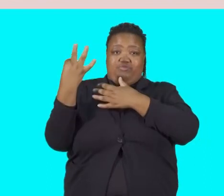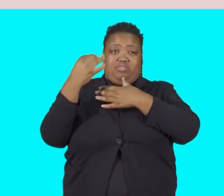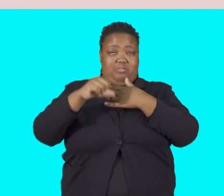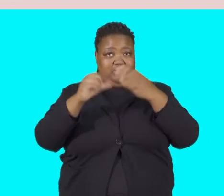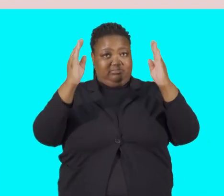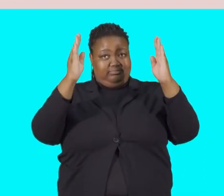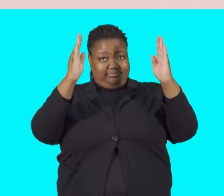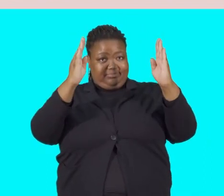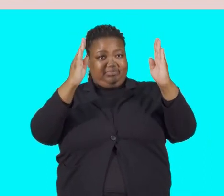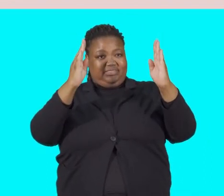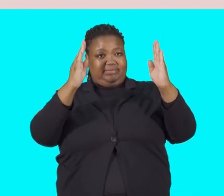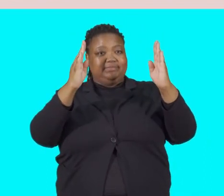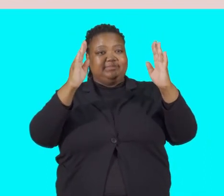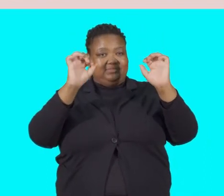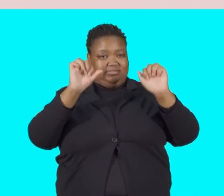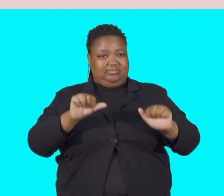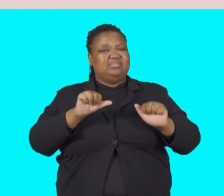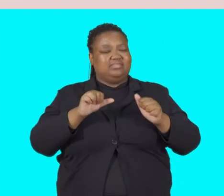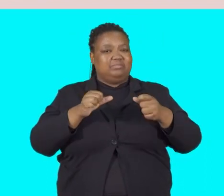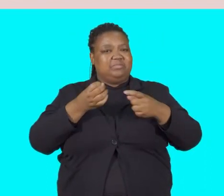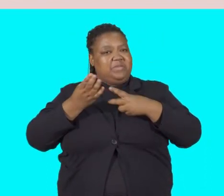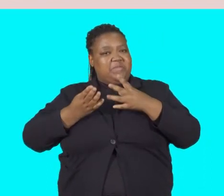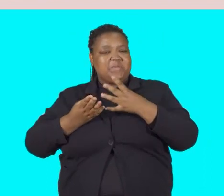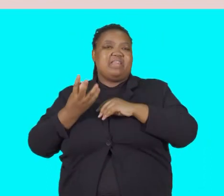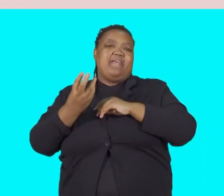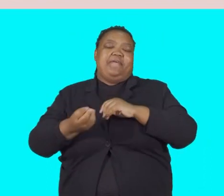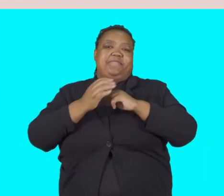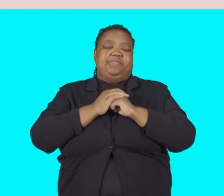kutsho kwikota yesine anezimpawu zilandelayo.